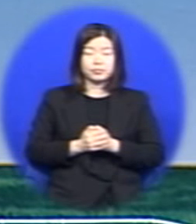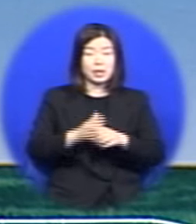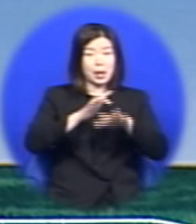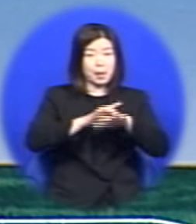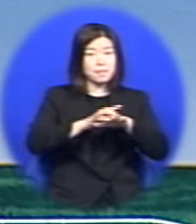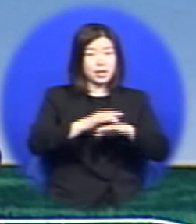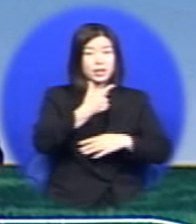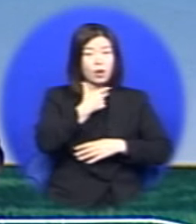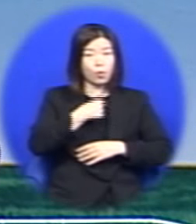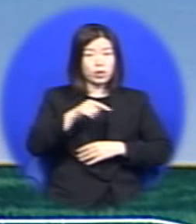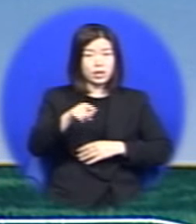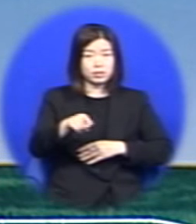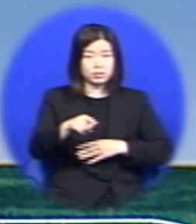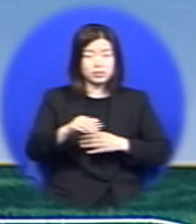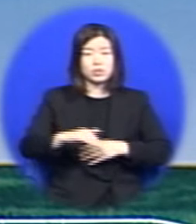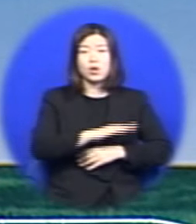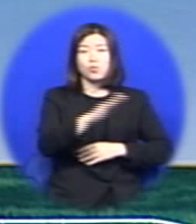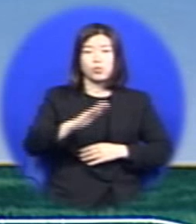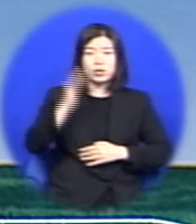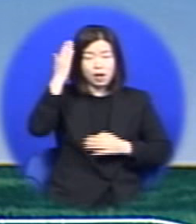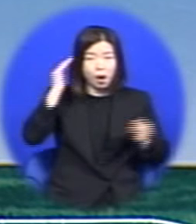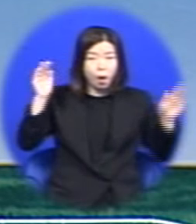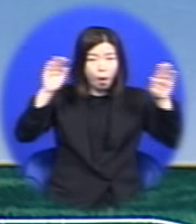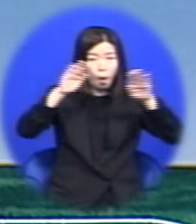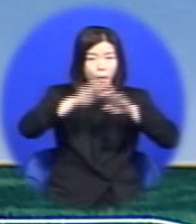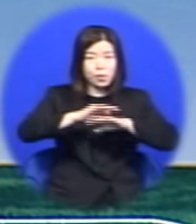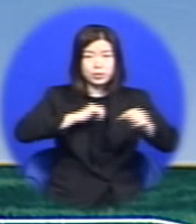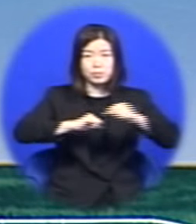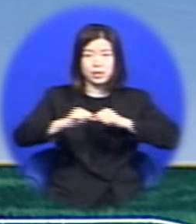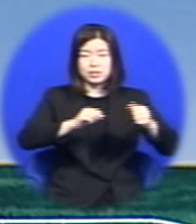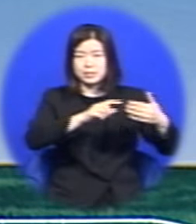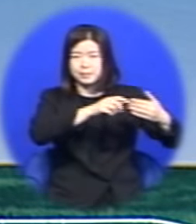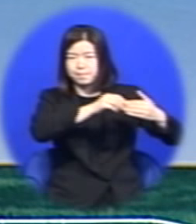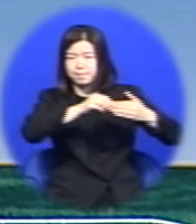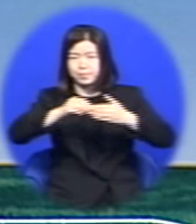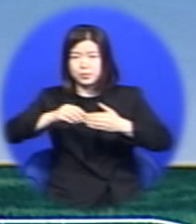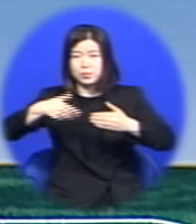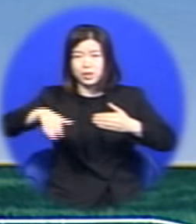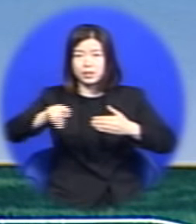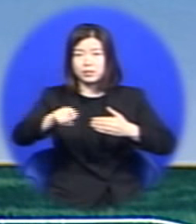마귀가 원하는 것은 우리를 어둠의 행실로 끌고 가려고 하는 겁니다.